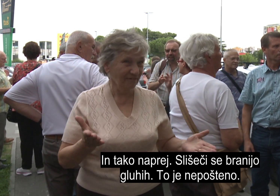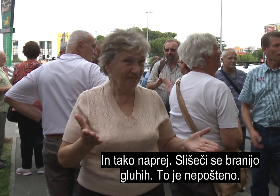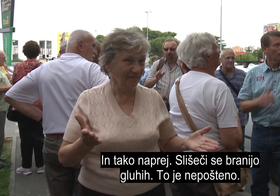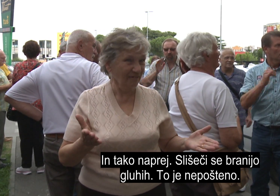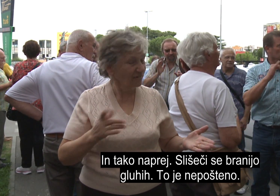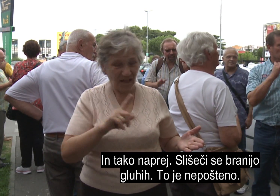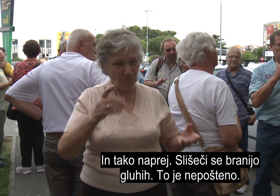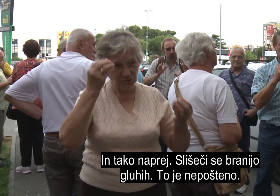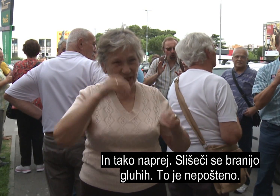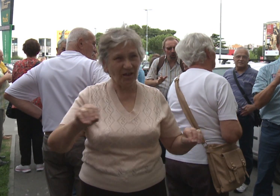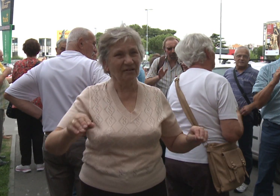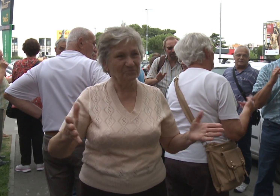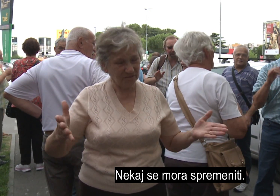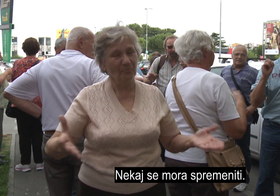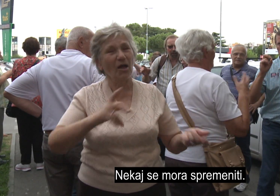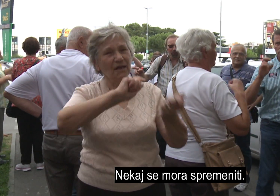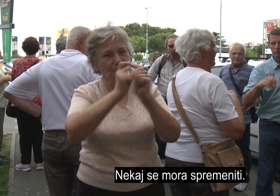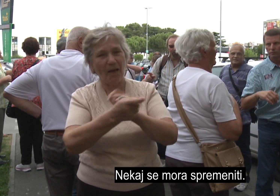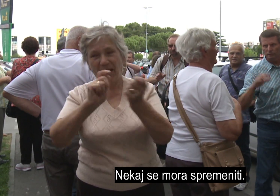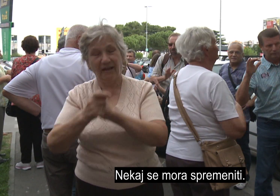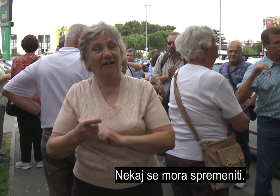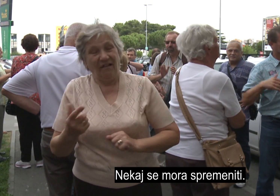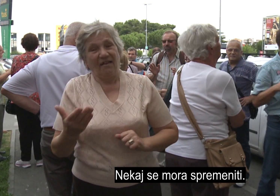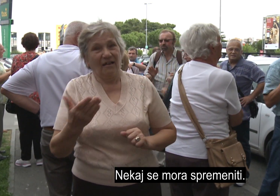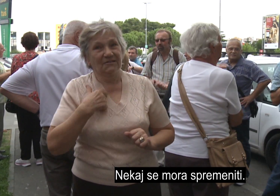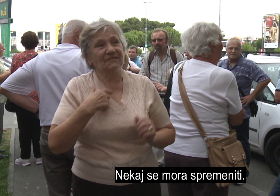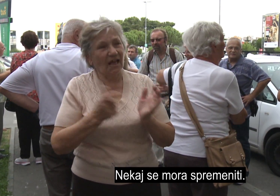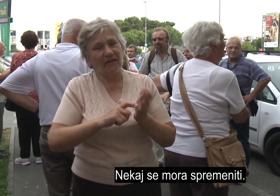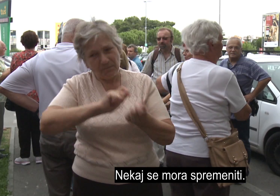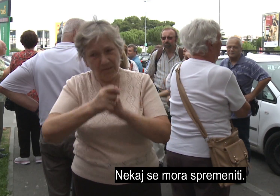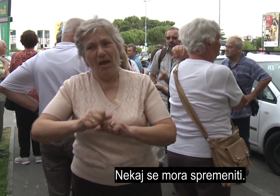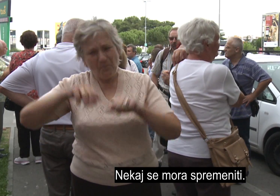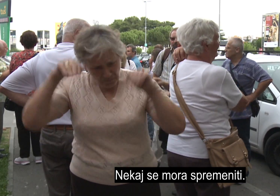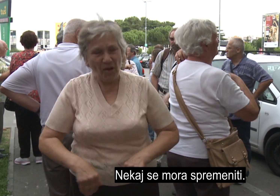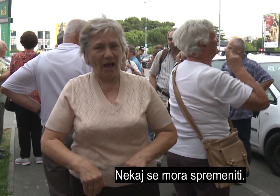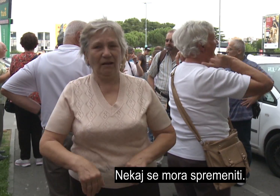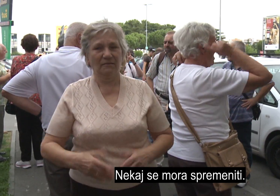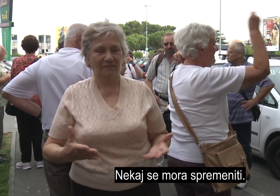je. Če najdeš koga takega, ko je on.